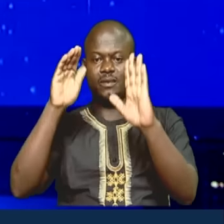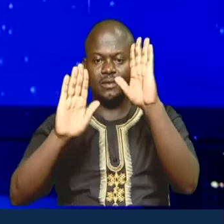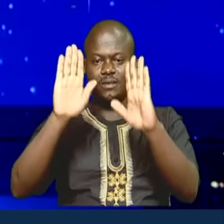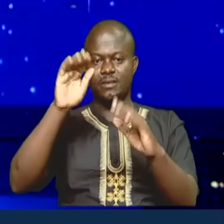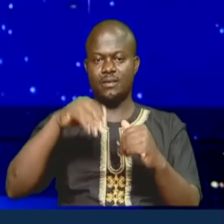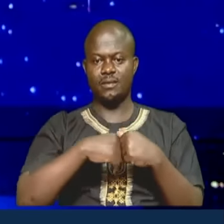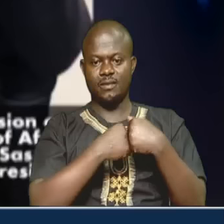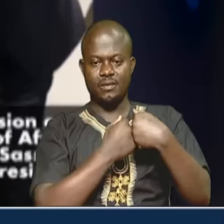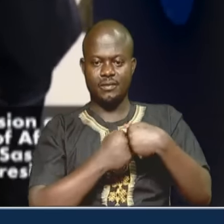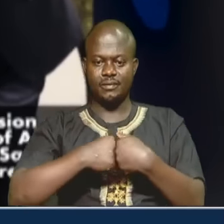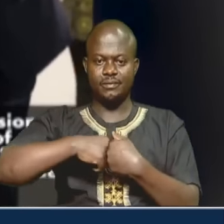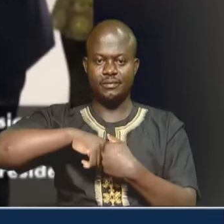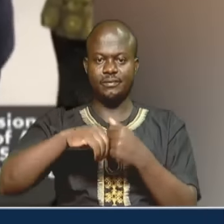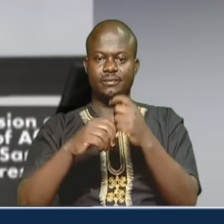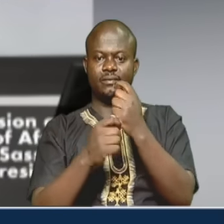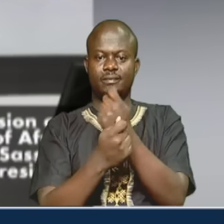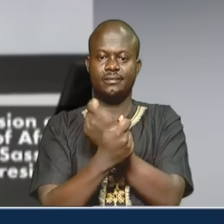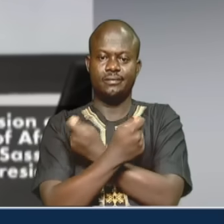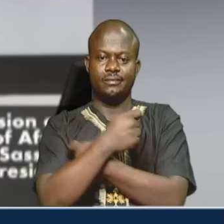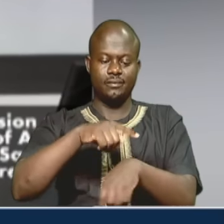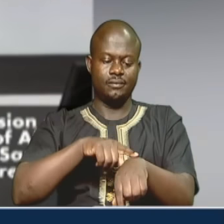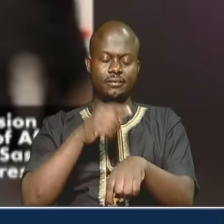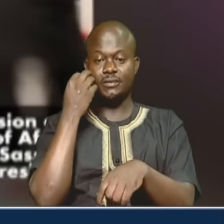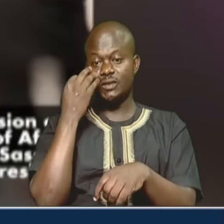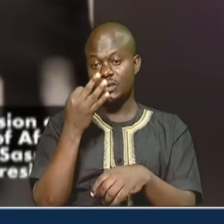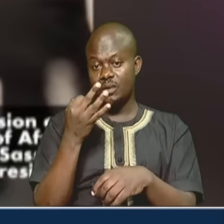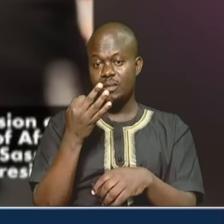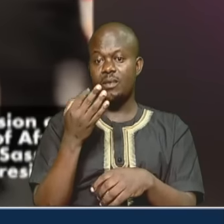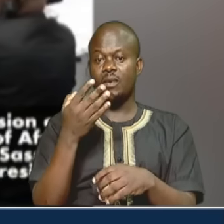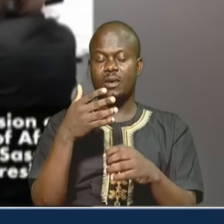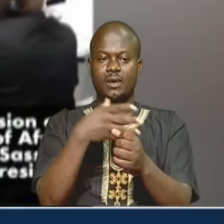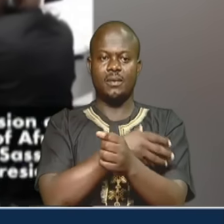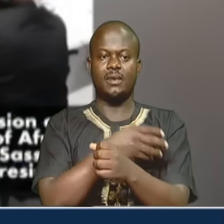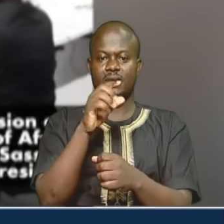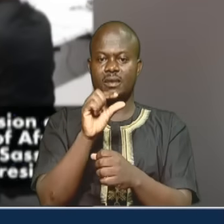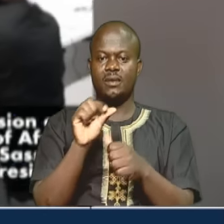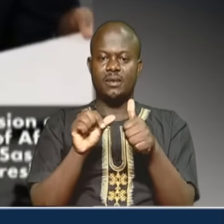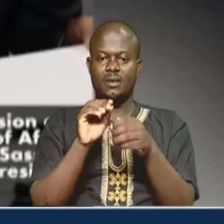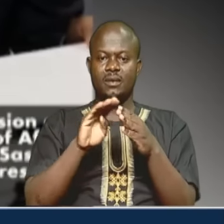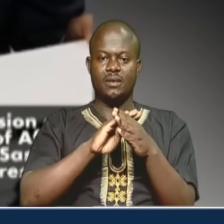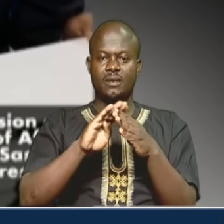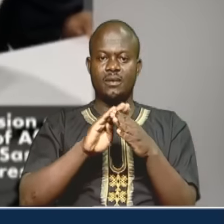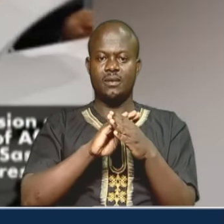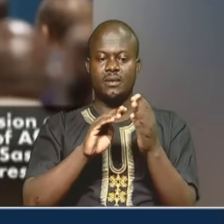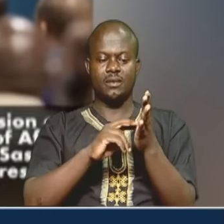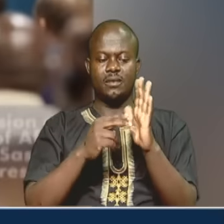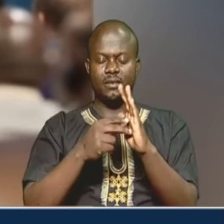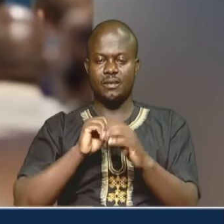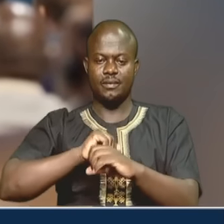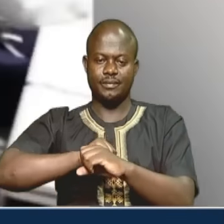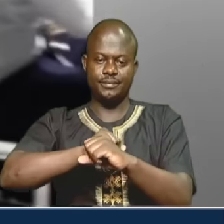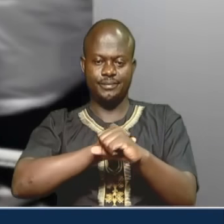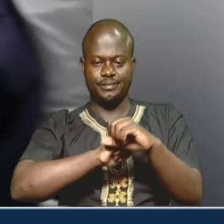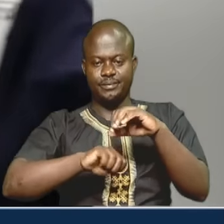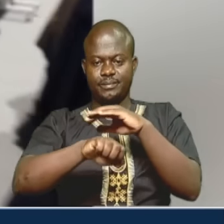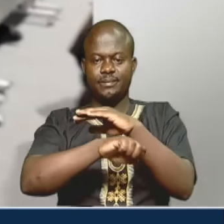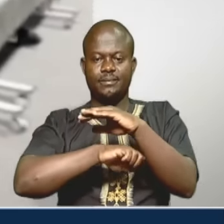guhangana n'imihindagurikire y'ibihe n'ubwo hakiri ubushobozi buke mu bijyanye n'ishoramari ku mishinga irengera ibidukikije.